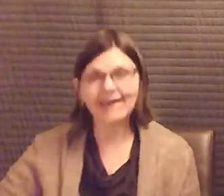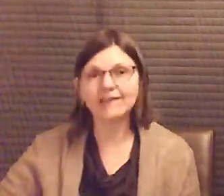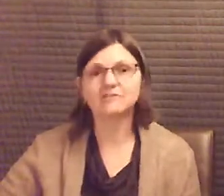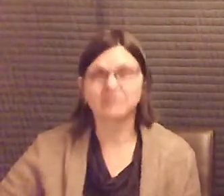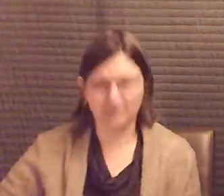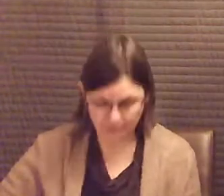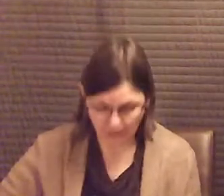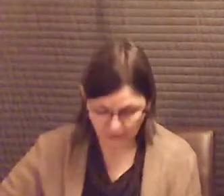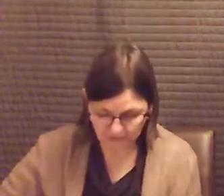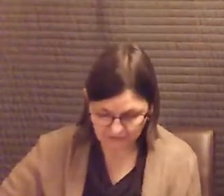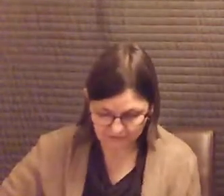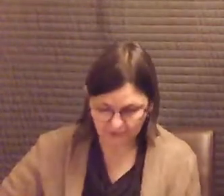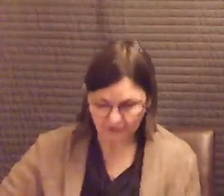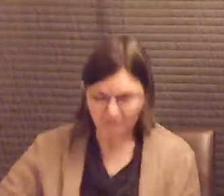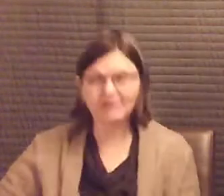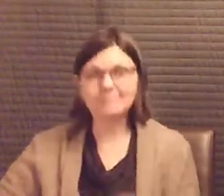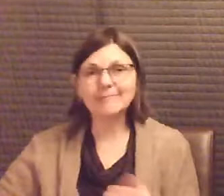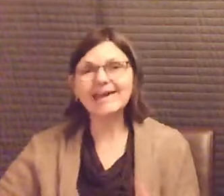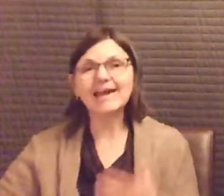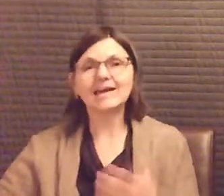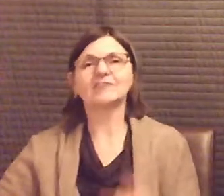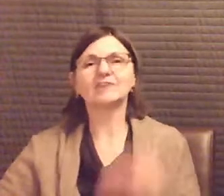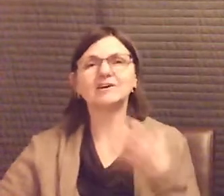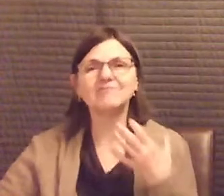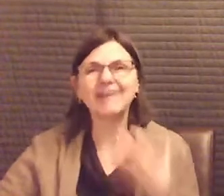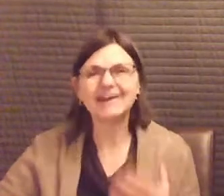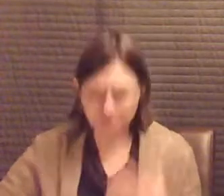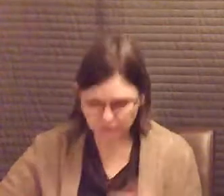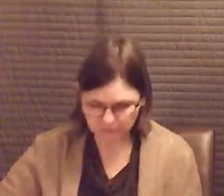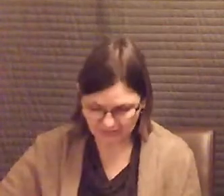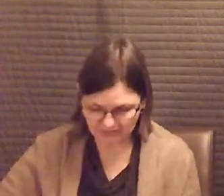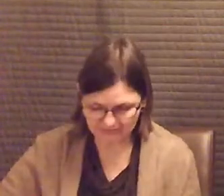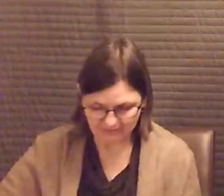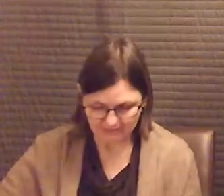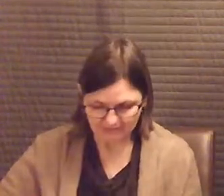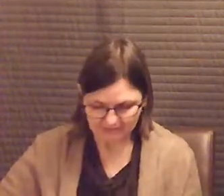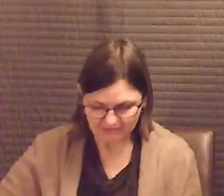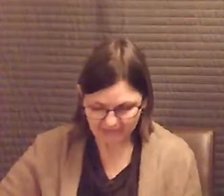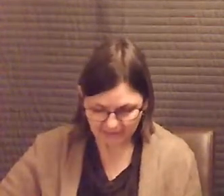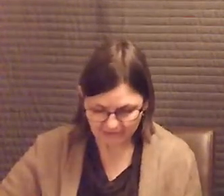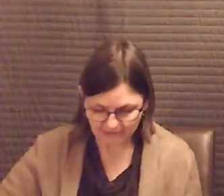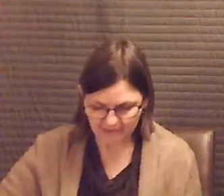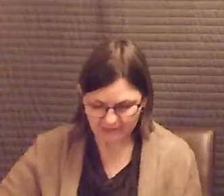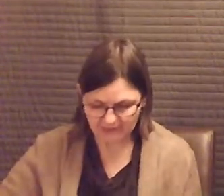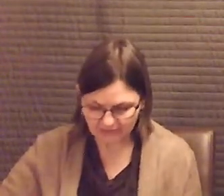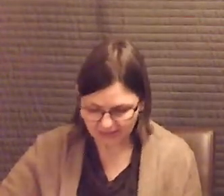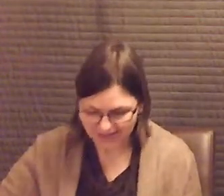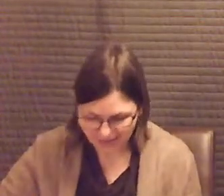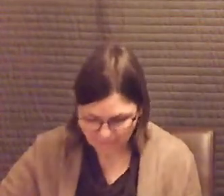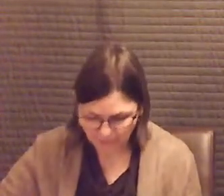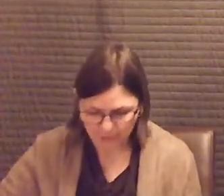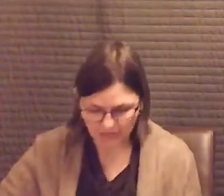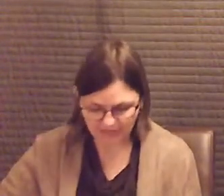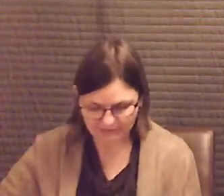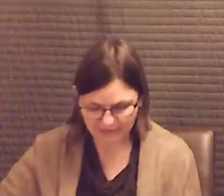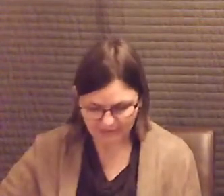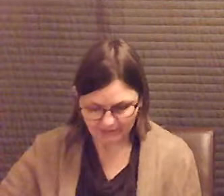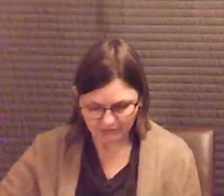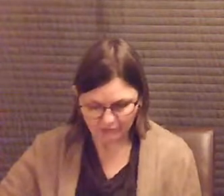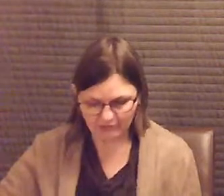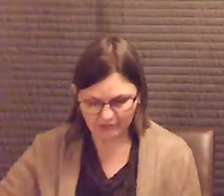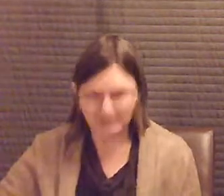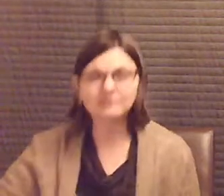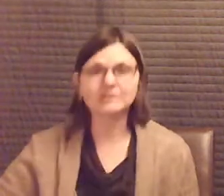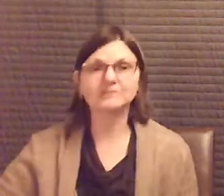en zijn getuigenis te lang nee en gewaarschuwd had ze gingen de nietige of rode achterna